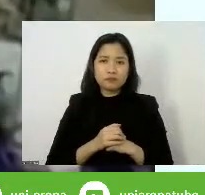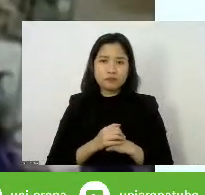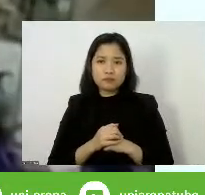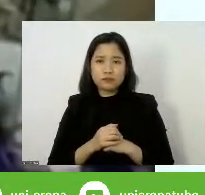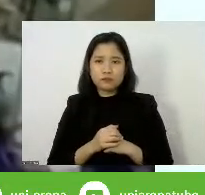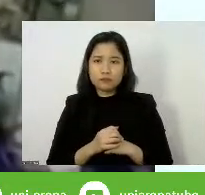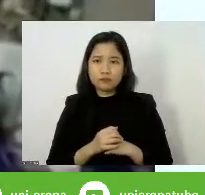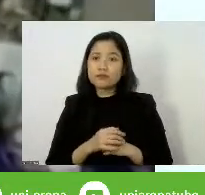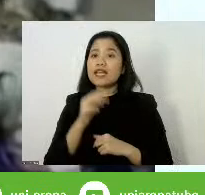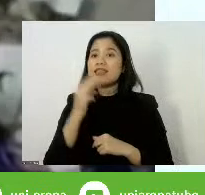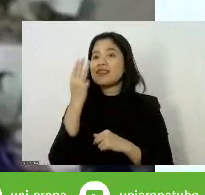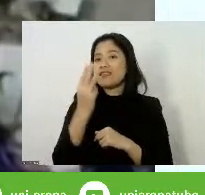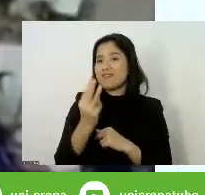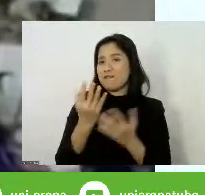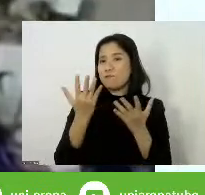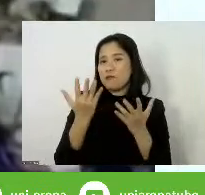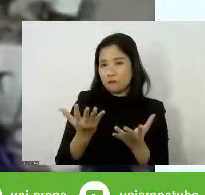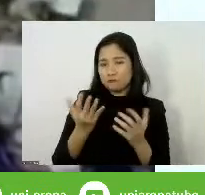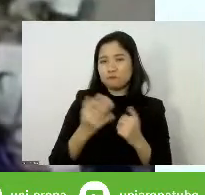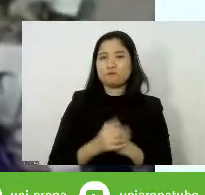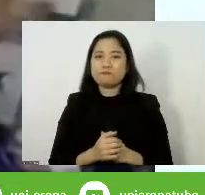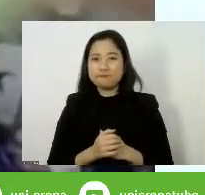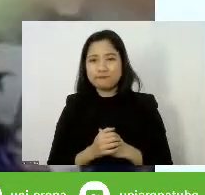karya ketiga adalah